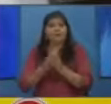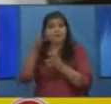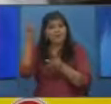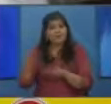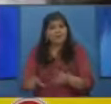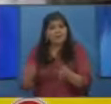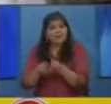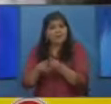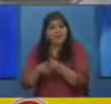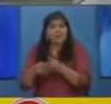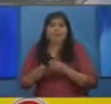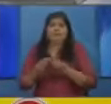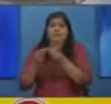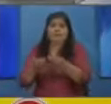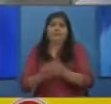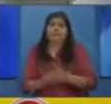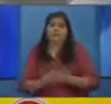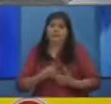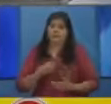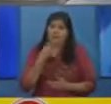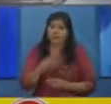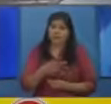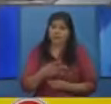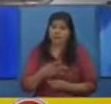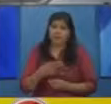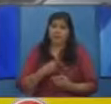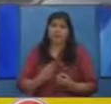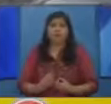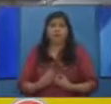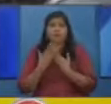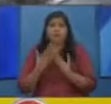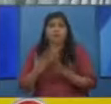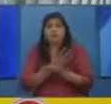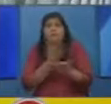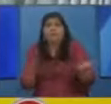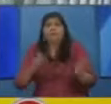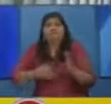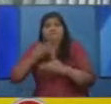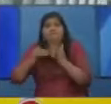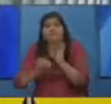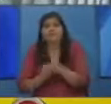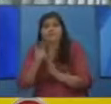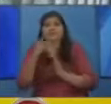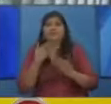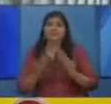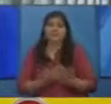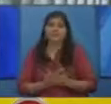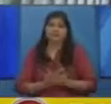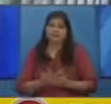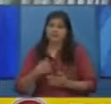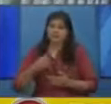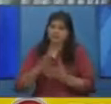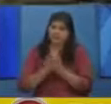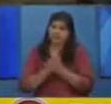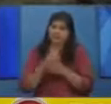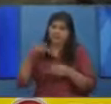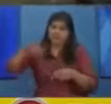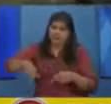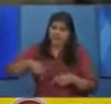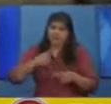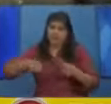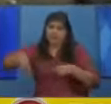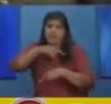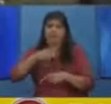तरह करिए। फिर आप देखिए आपकी खुशियां कितनी बढ़ जाती हैं। साथियों, हमें अपने